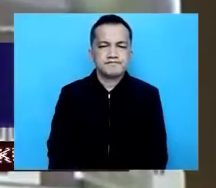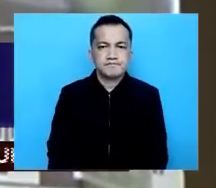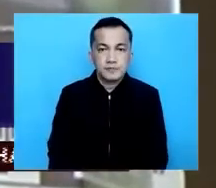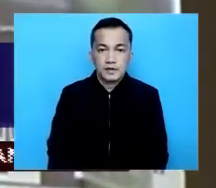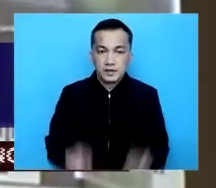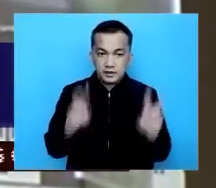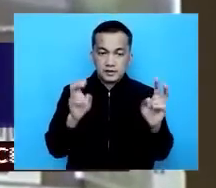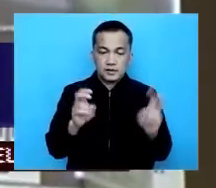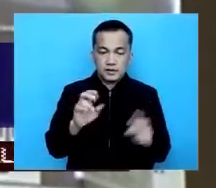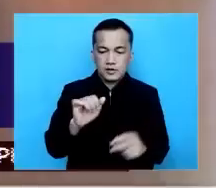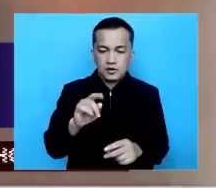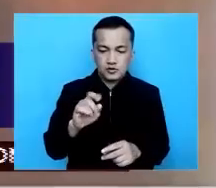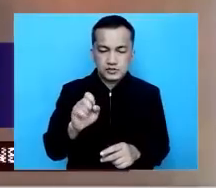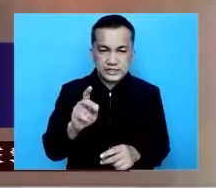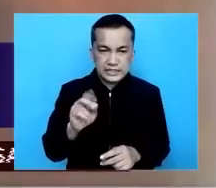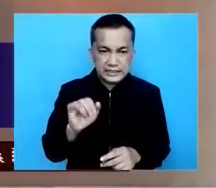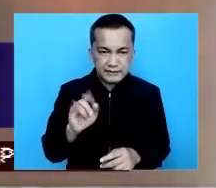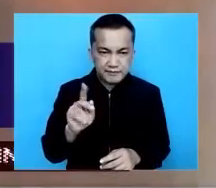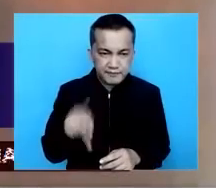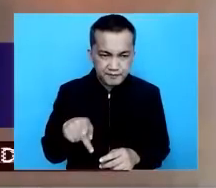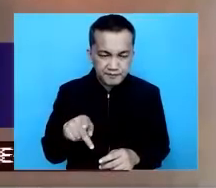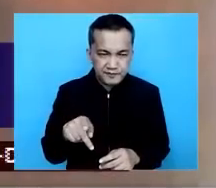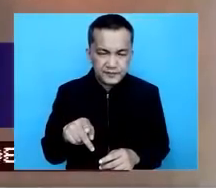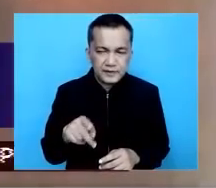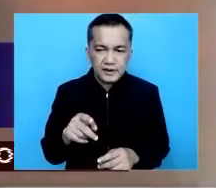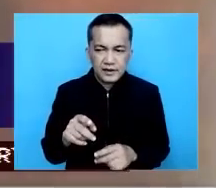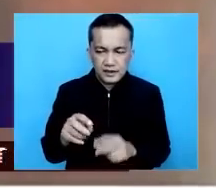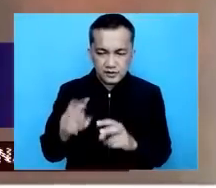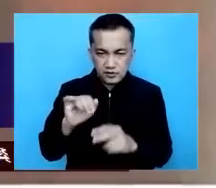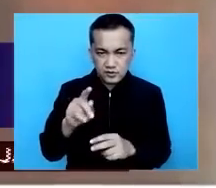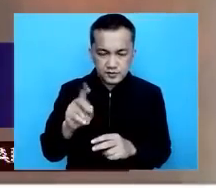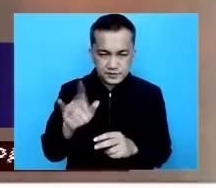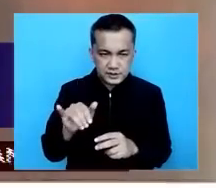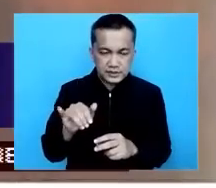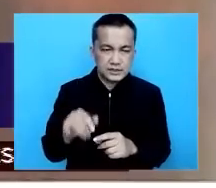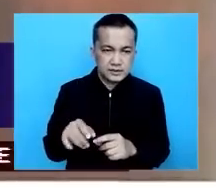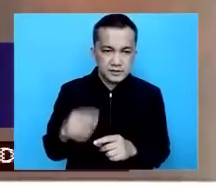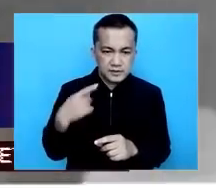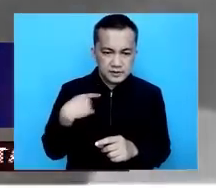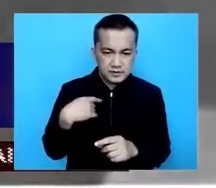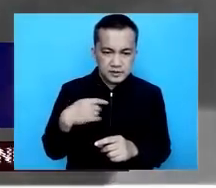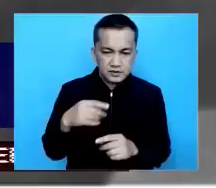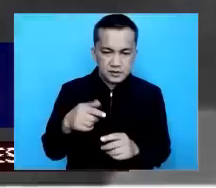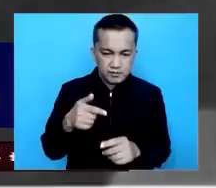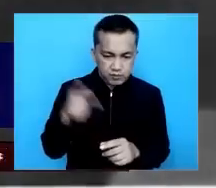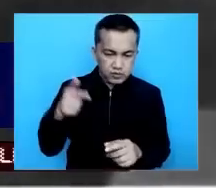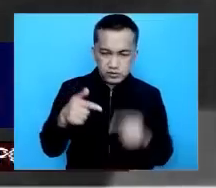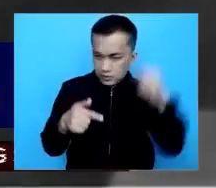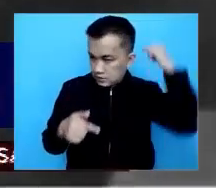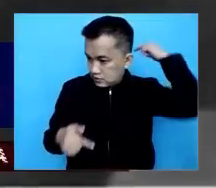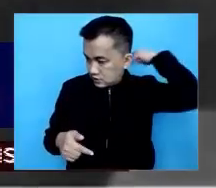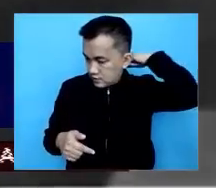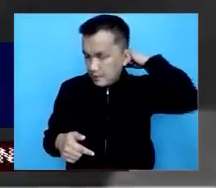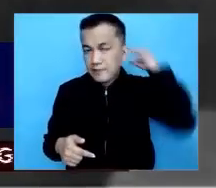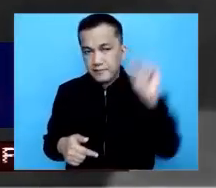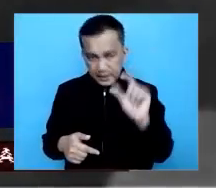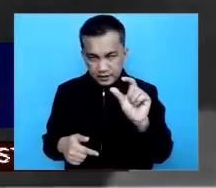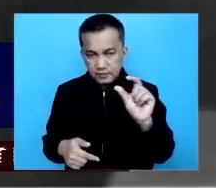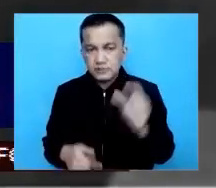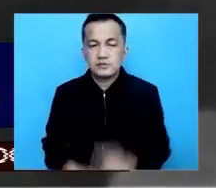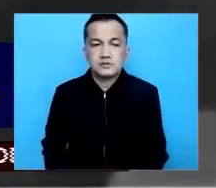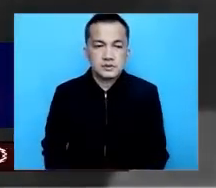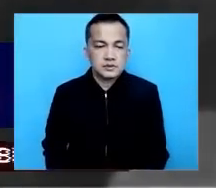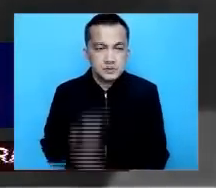niyang otosilip ang ginawang autopsy ng PNP. May nadiskubre ring bala si Fortun sa bahagi ng leeg ni Kian. Base ito